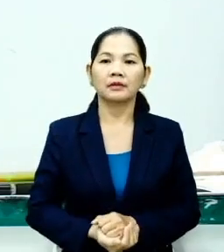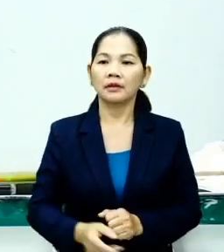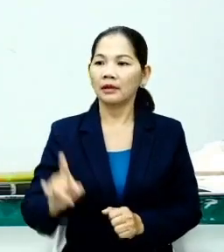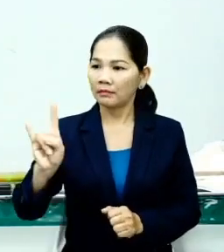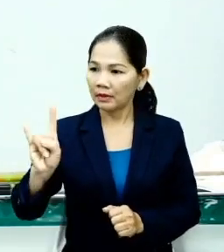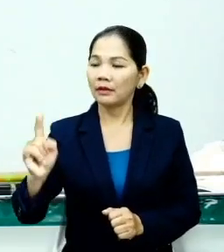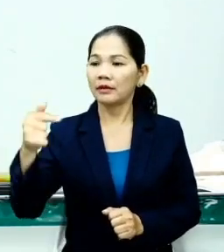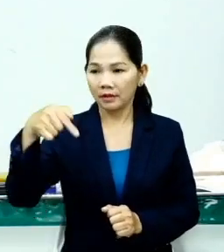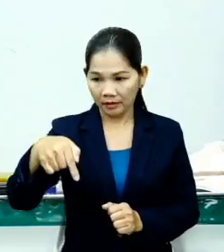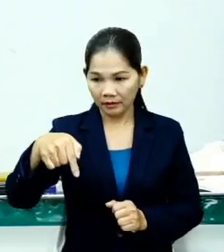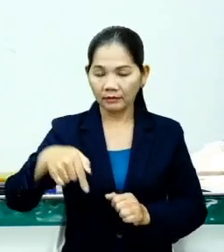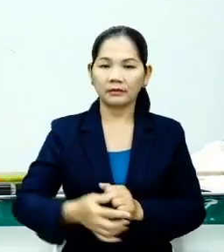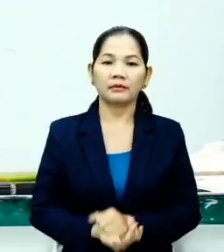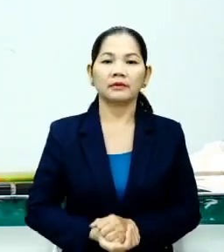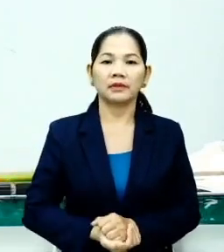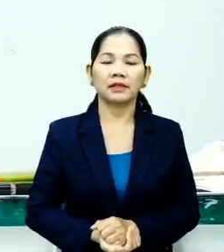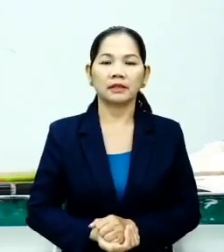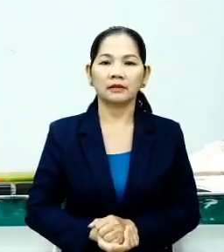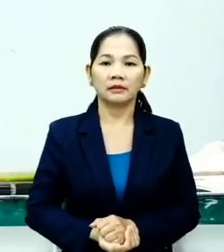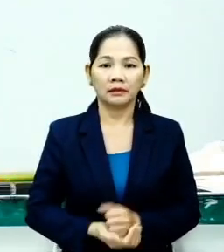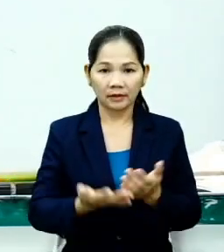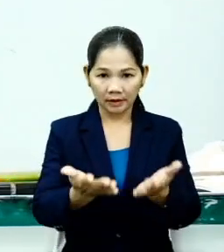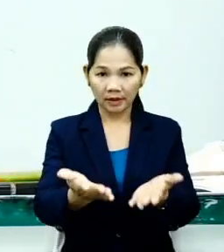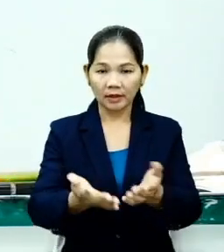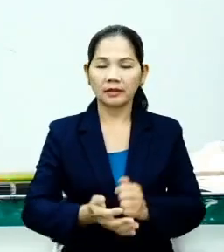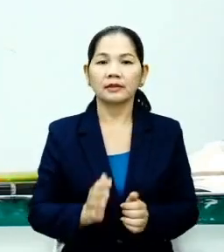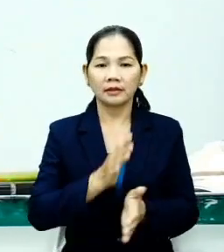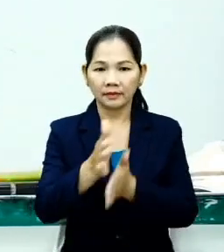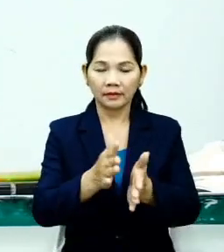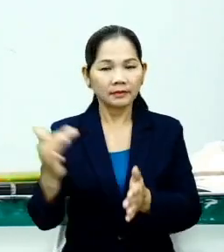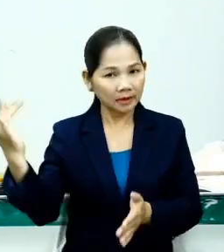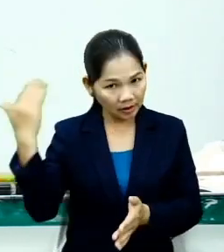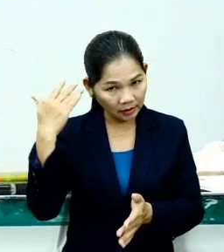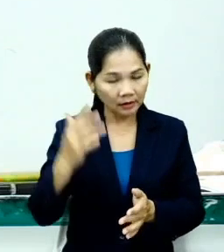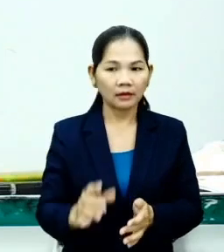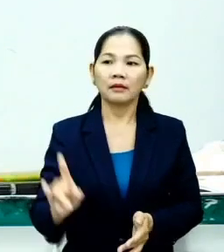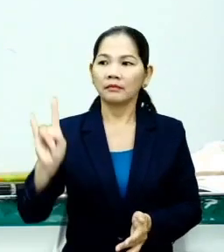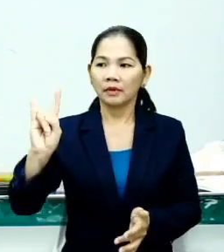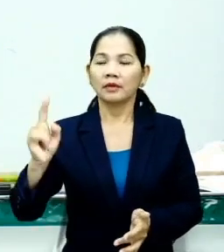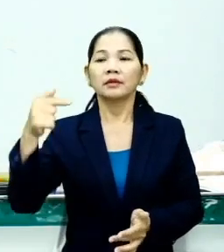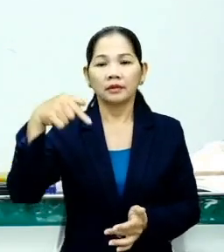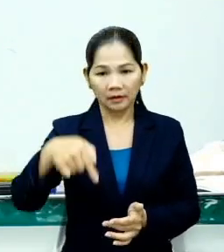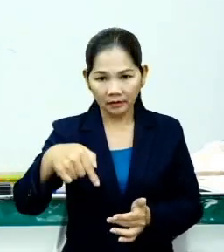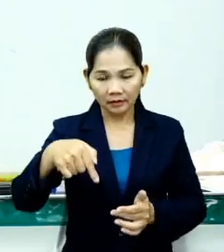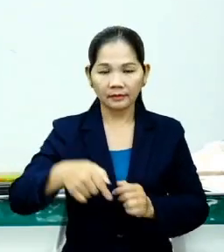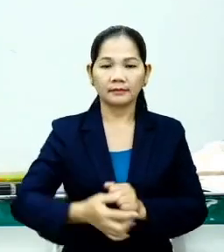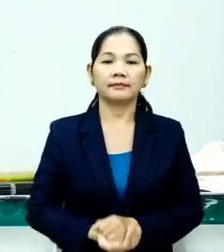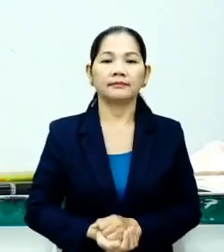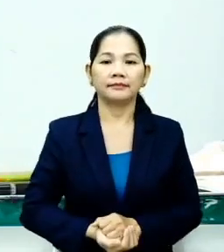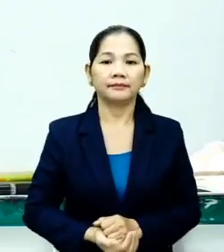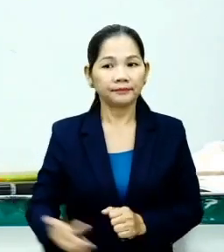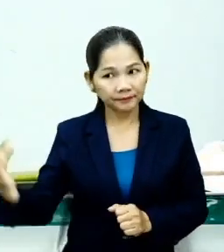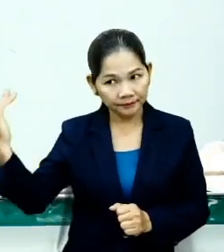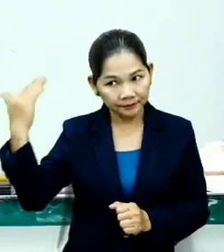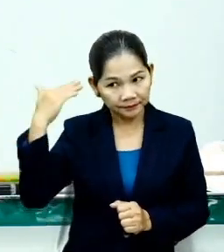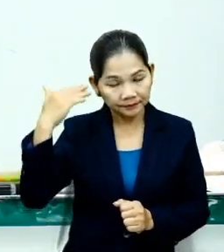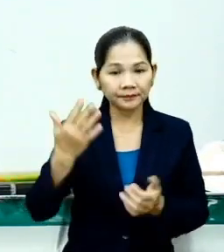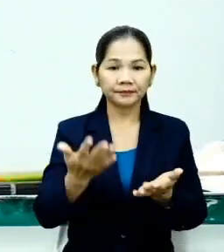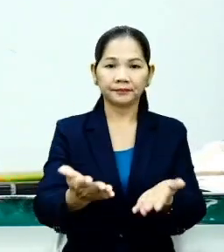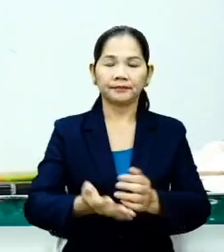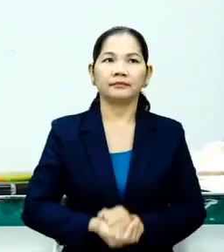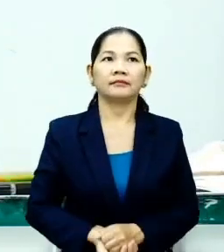mừng ngầu cha cốt bắn lơ số cho mùi nhạc khổ mừng ngầu cha cốt bắn lơ số để khôn